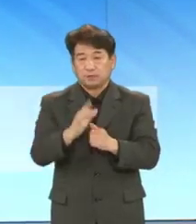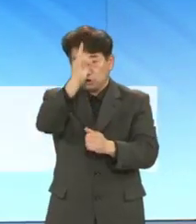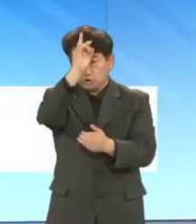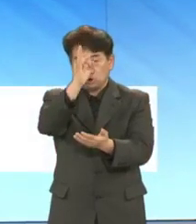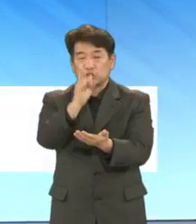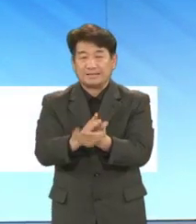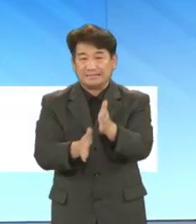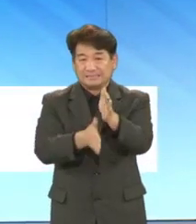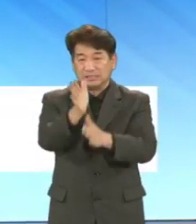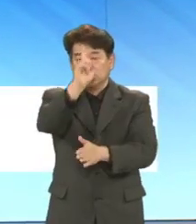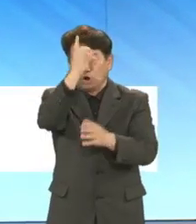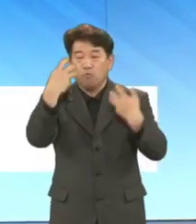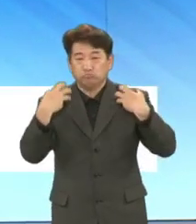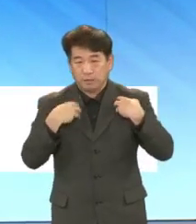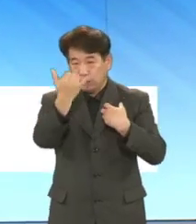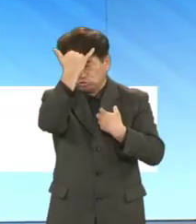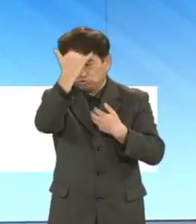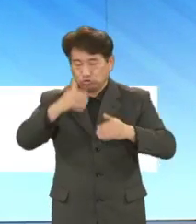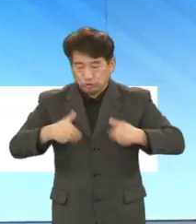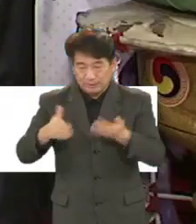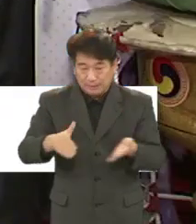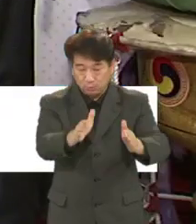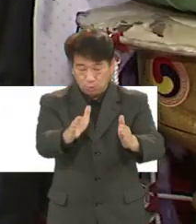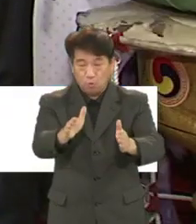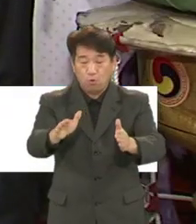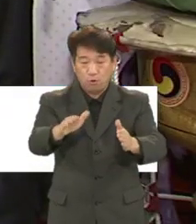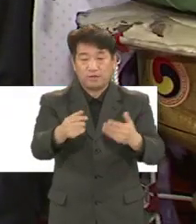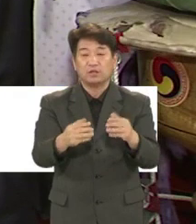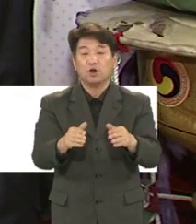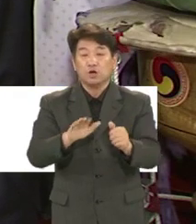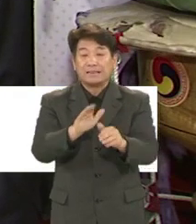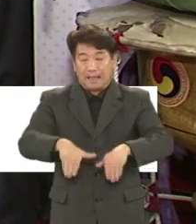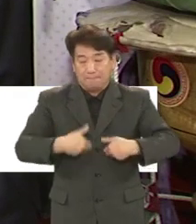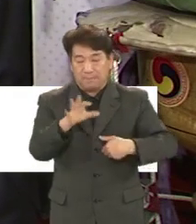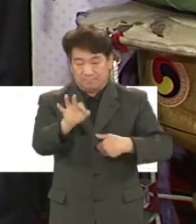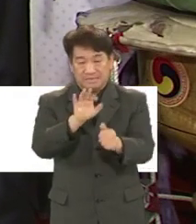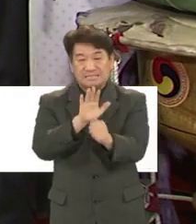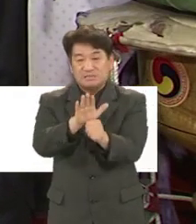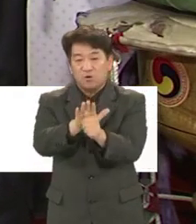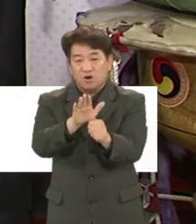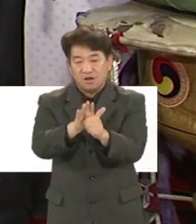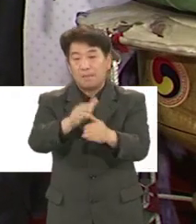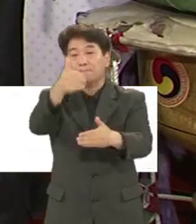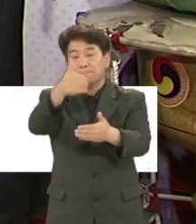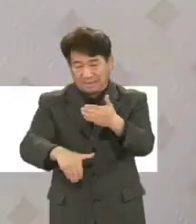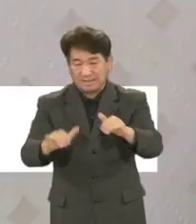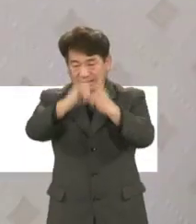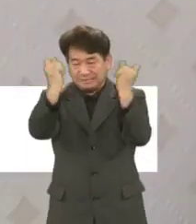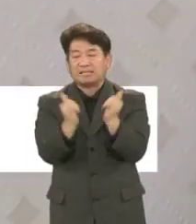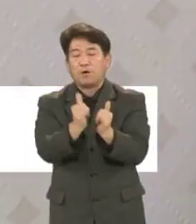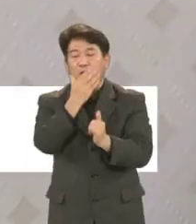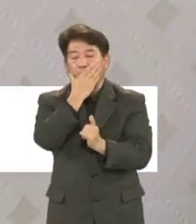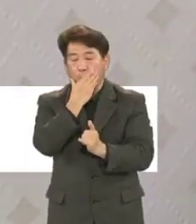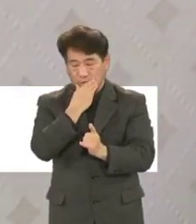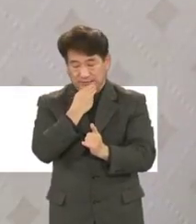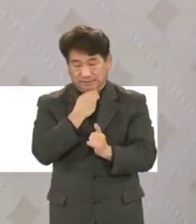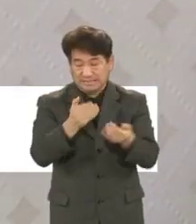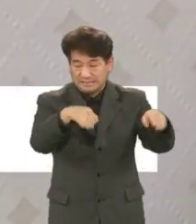천안시는 정부와 충청남도의 난방비 지원대생에서 제외된 사회복지시설과 어린이집을 대상으로 핀셋 지원에